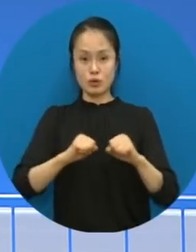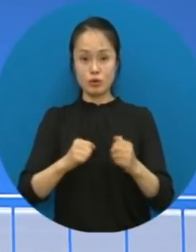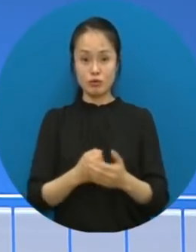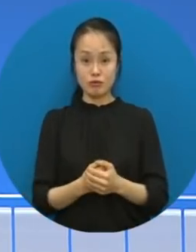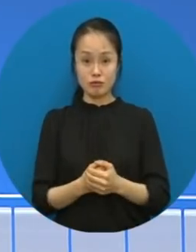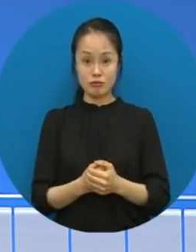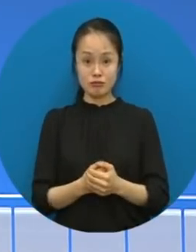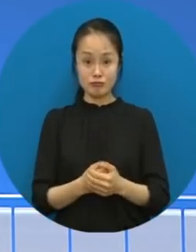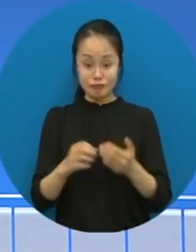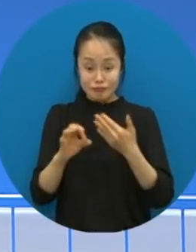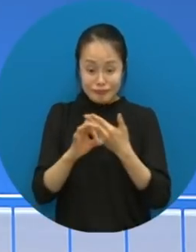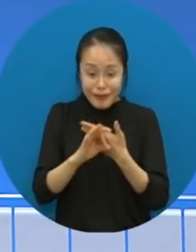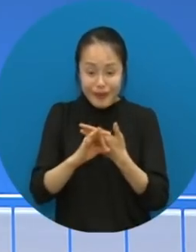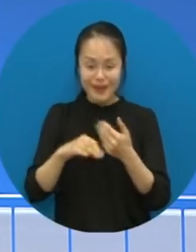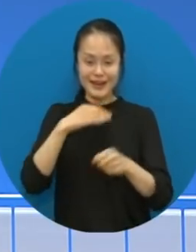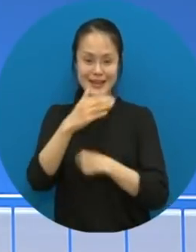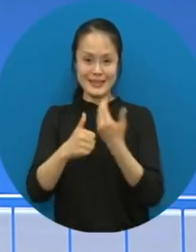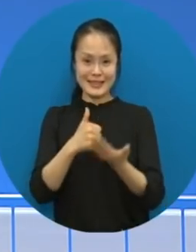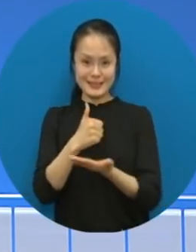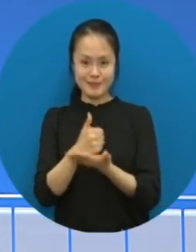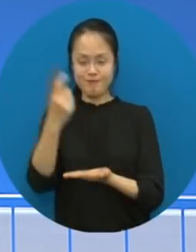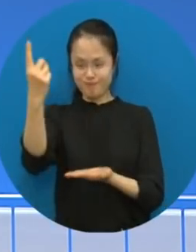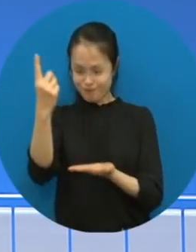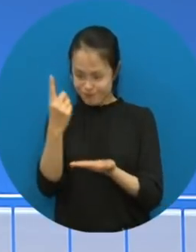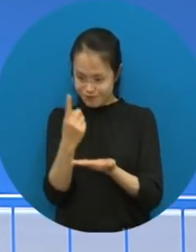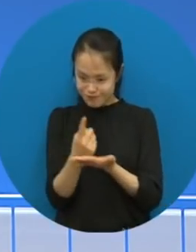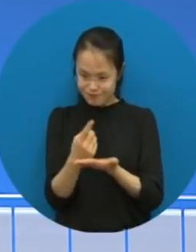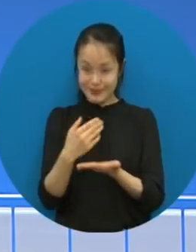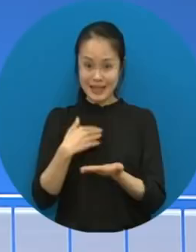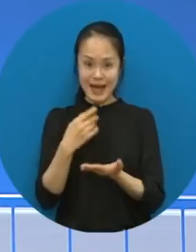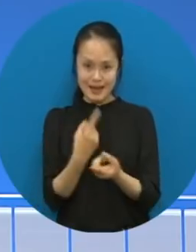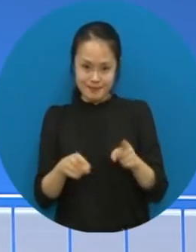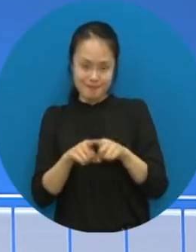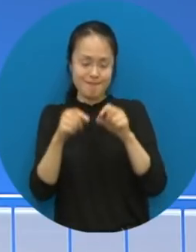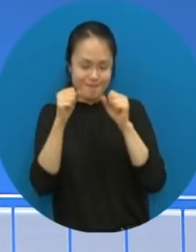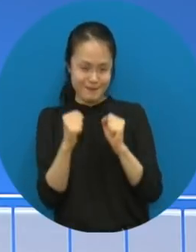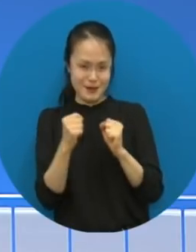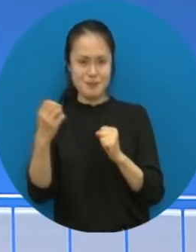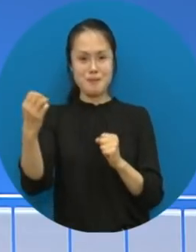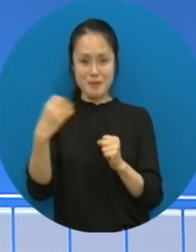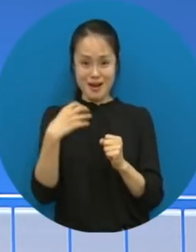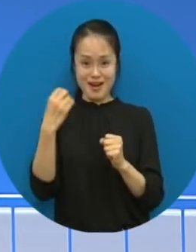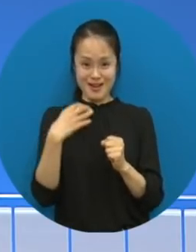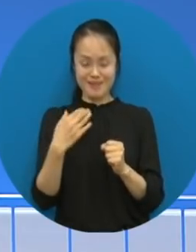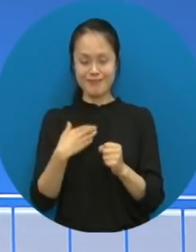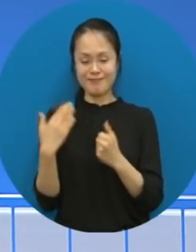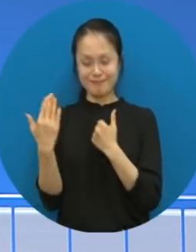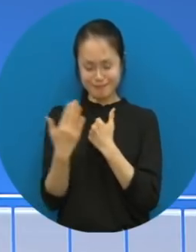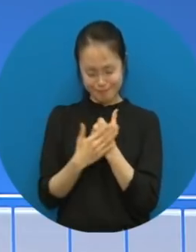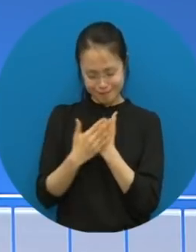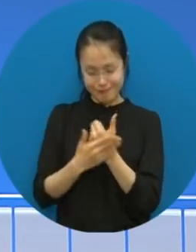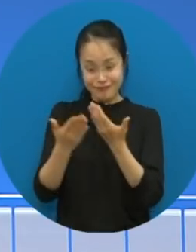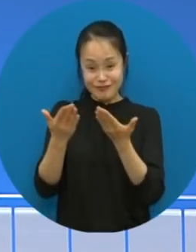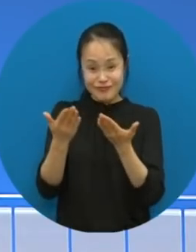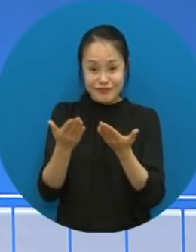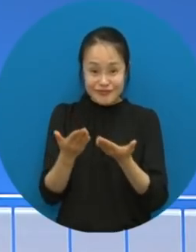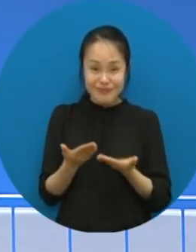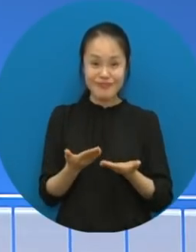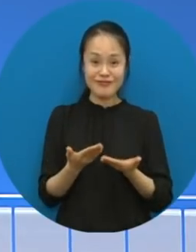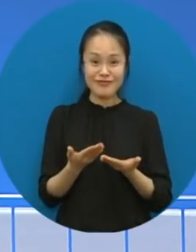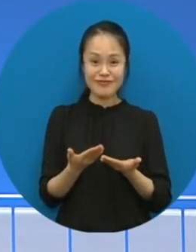여지없이 나타나시고 내가 여기 있다 하여 주시고 감싸주시고 우리를